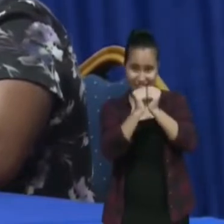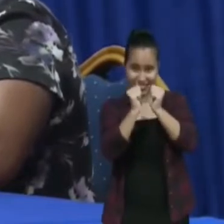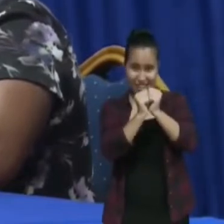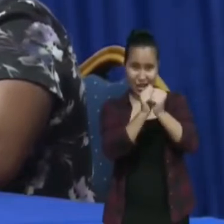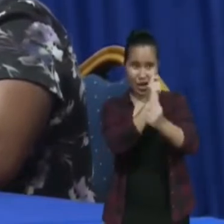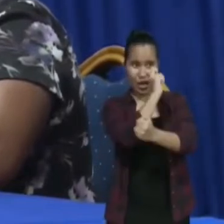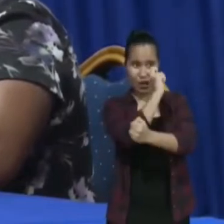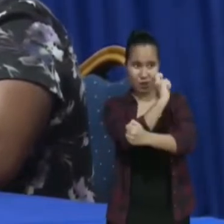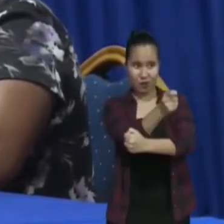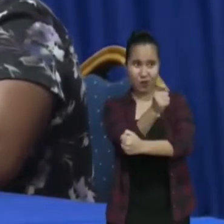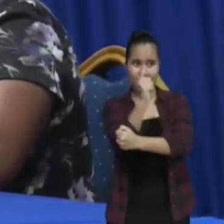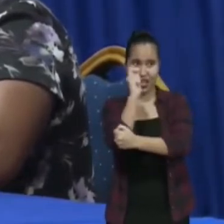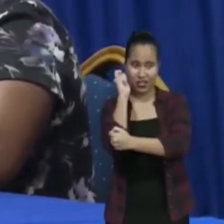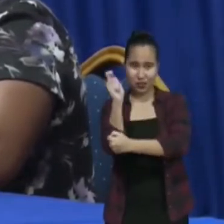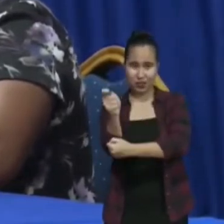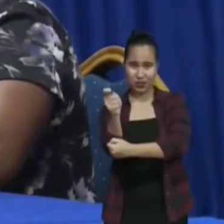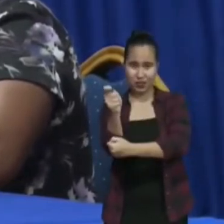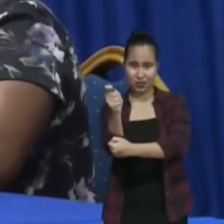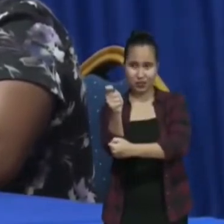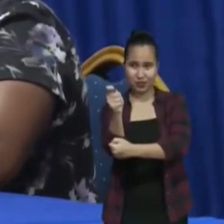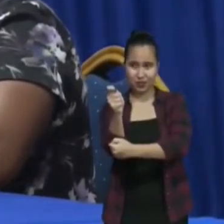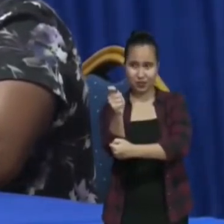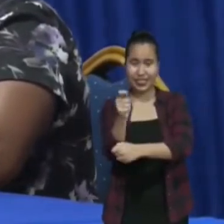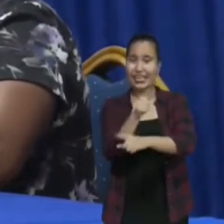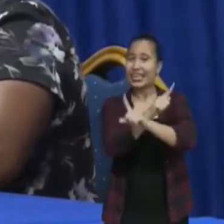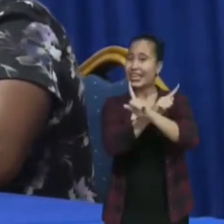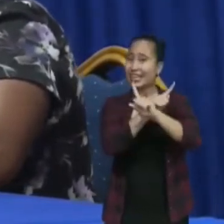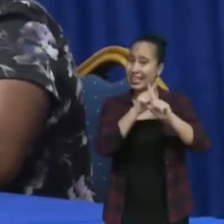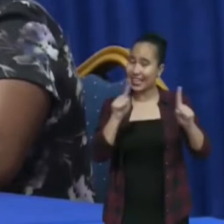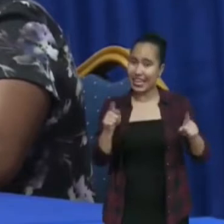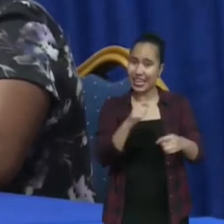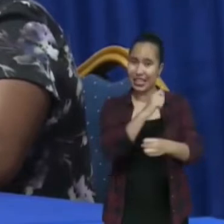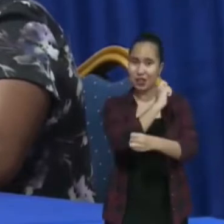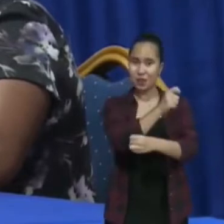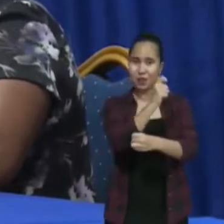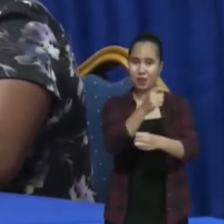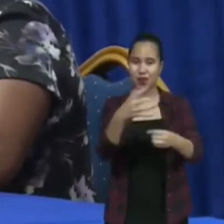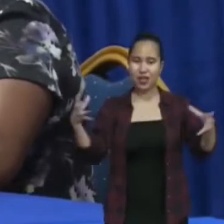een persbriefing, geen persconferentie.